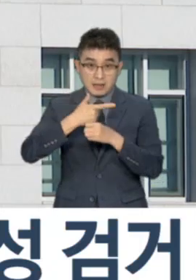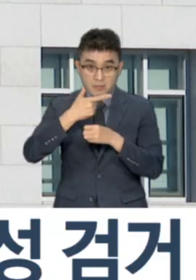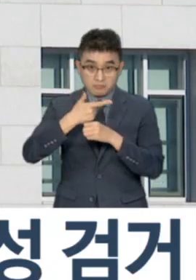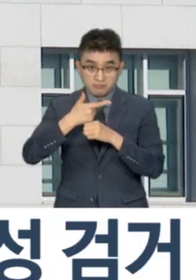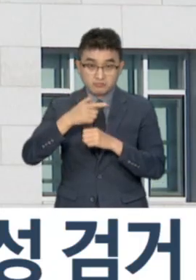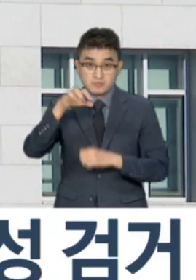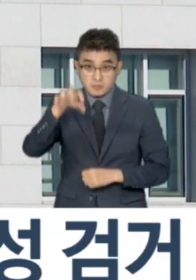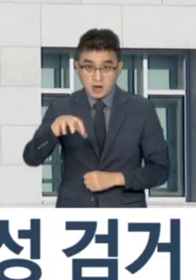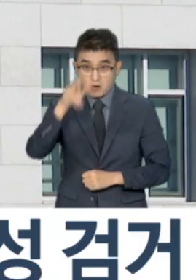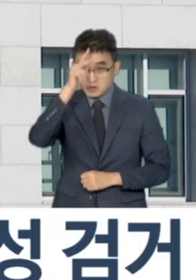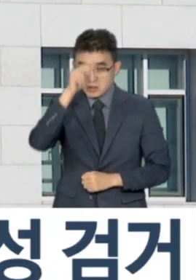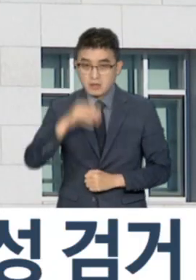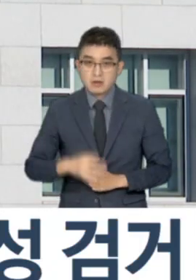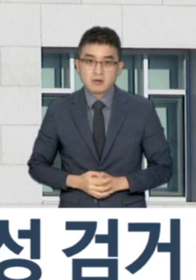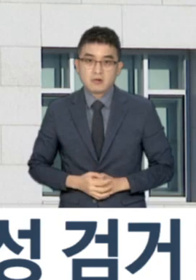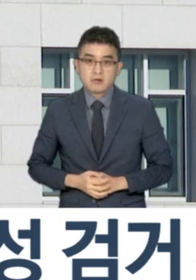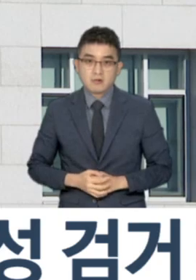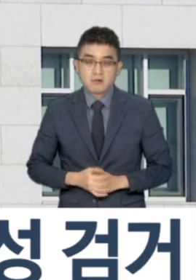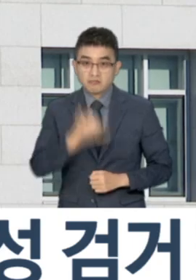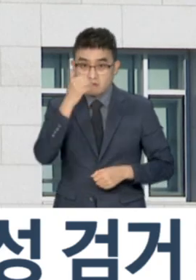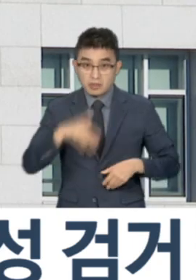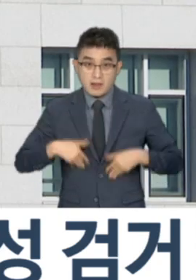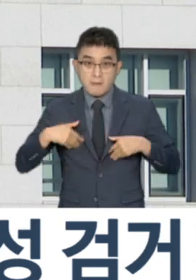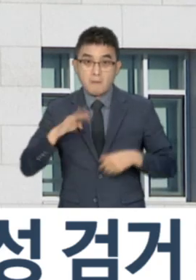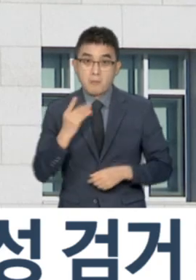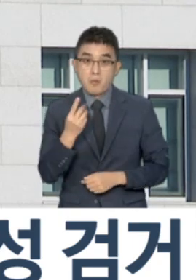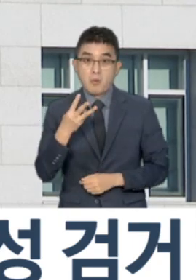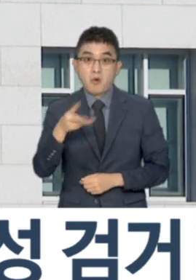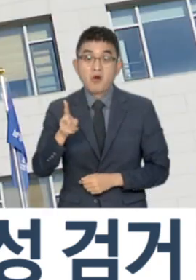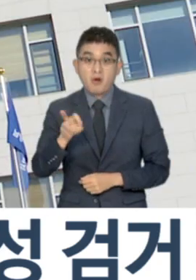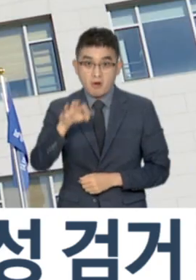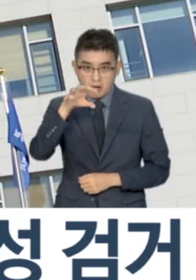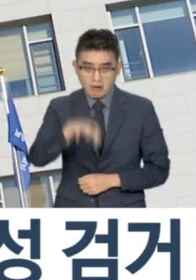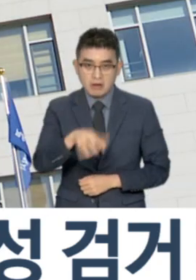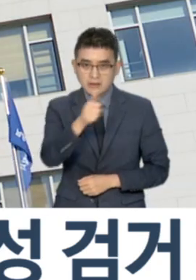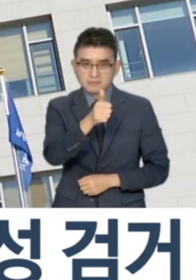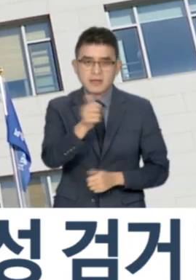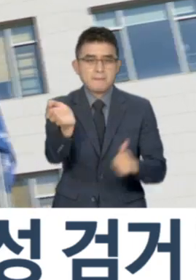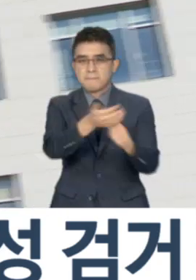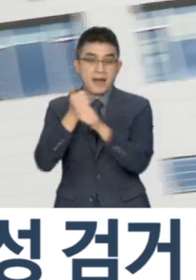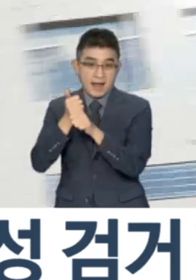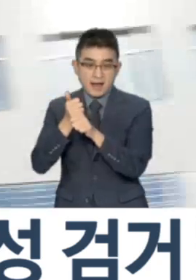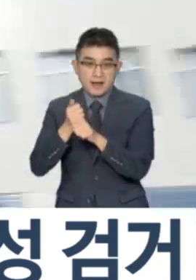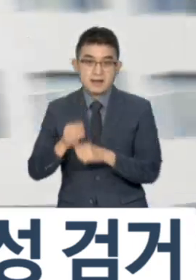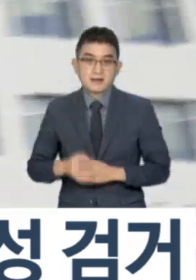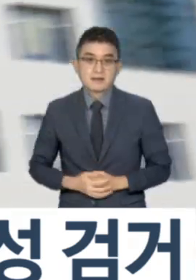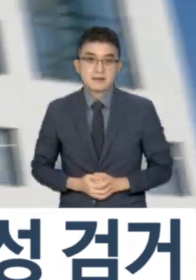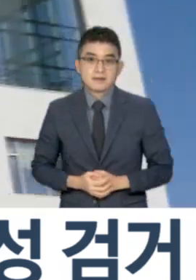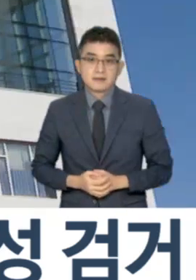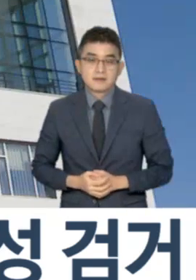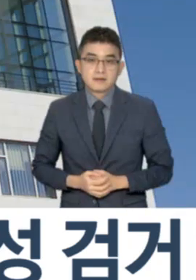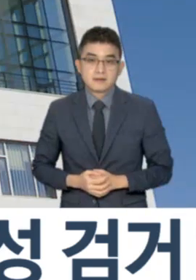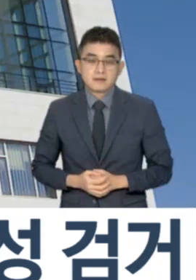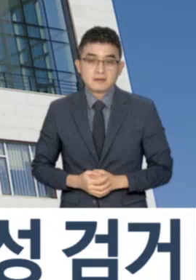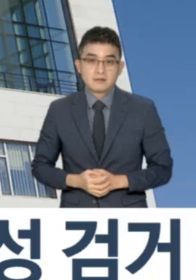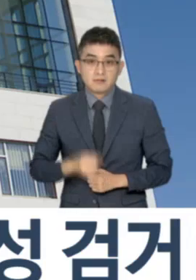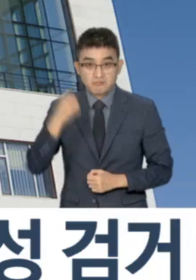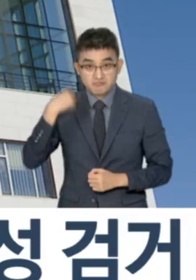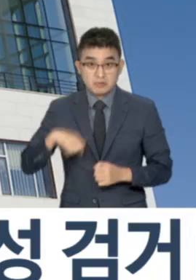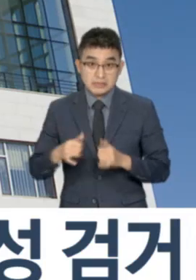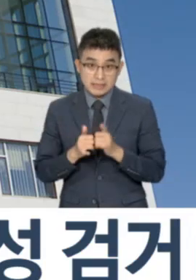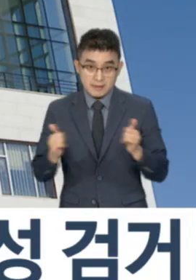10시 50분쯤 충남 보령에서 50대 남성 a씨를 긴급 체포했습니다 aac는 귀화한 중국인의